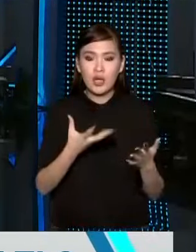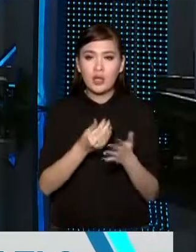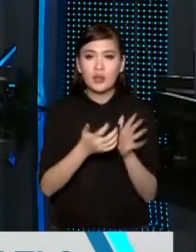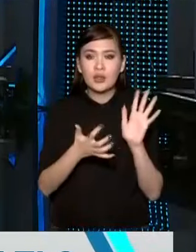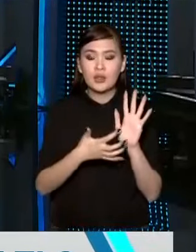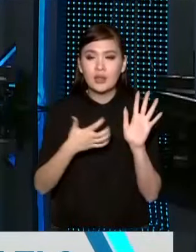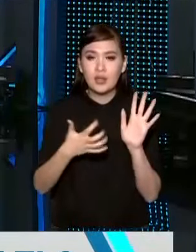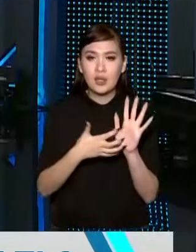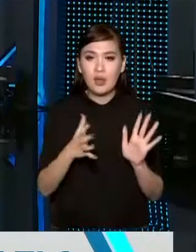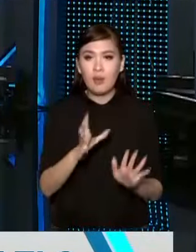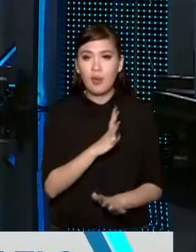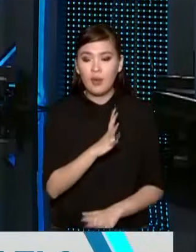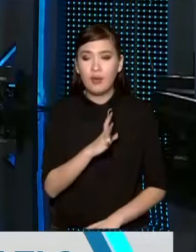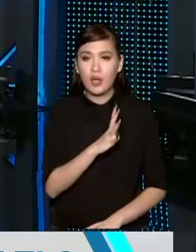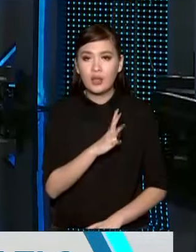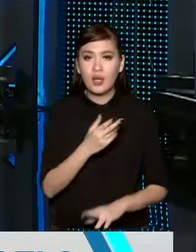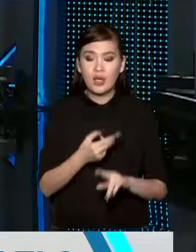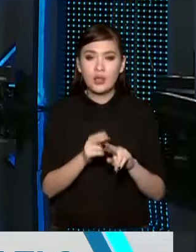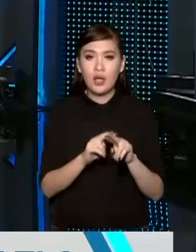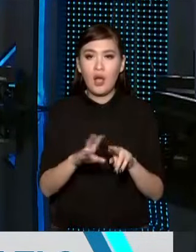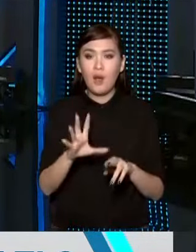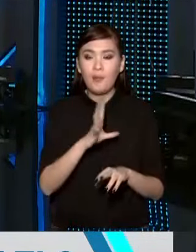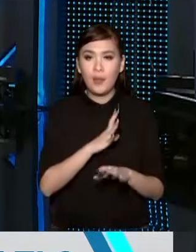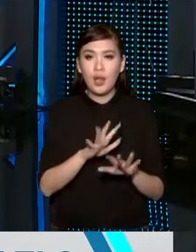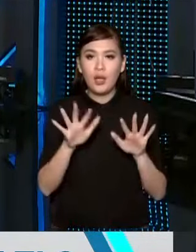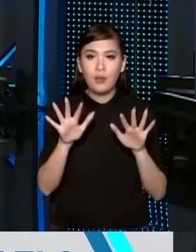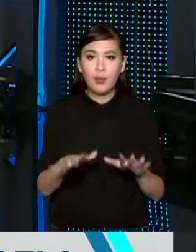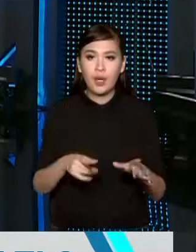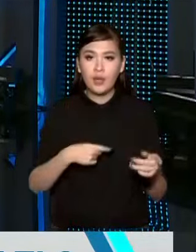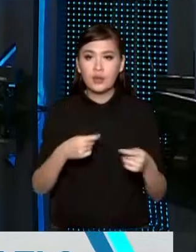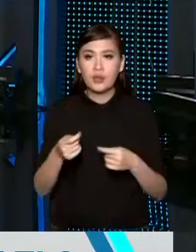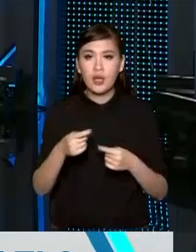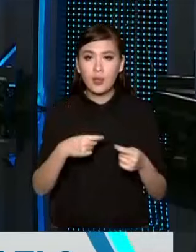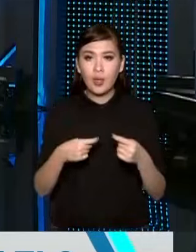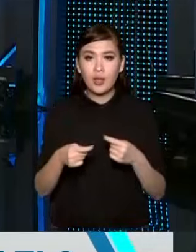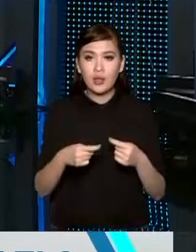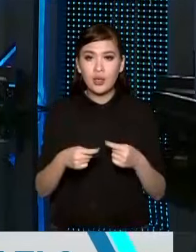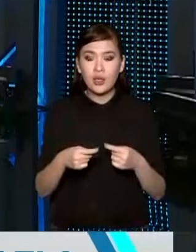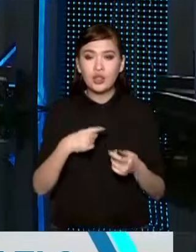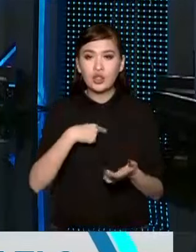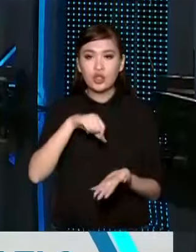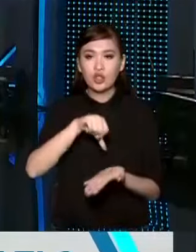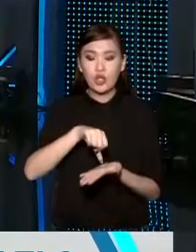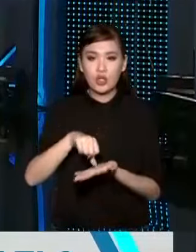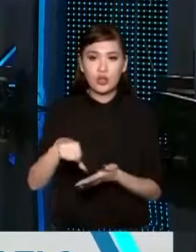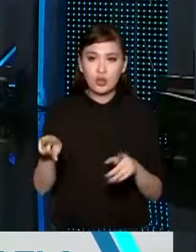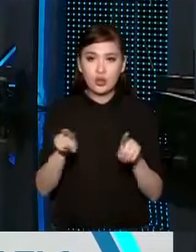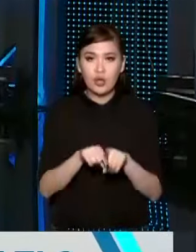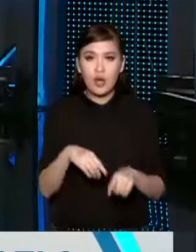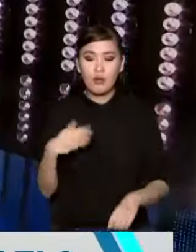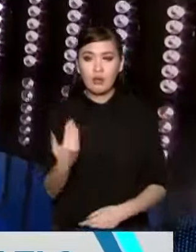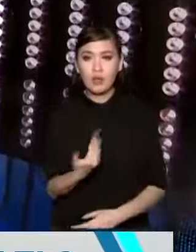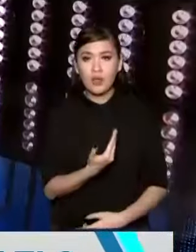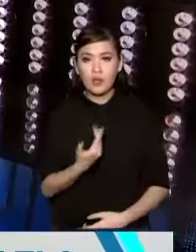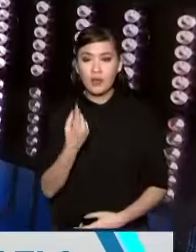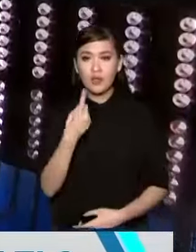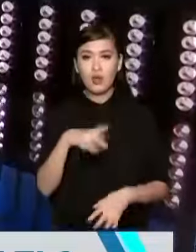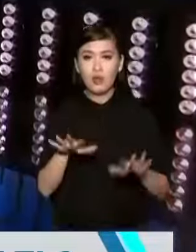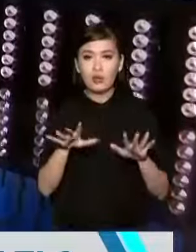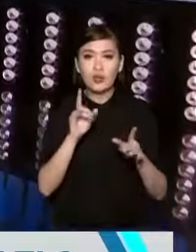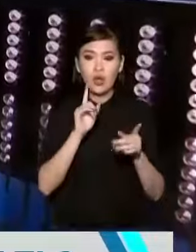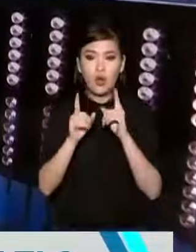И на Совете отечественных предпринимателей, в котором я тоже являюсь членом, мы в одном из